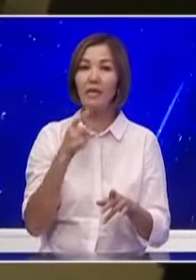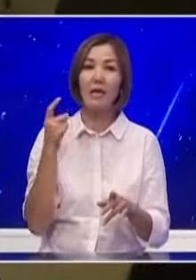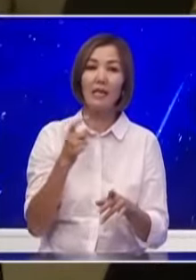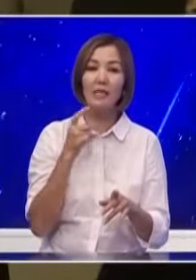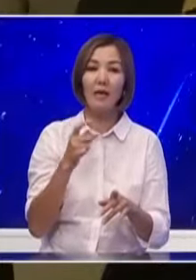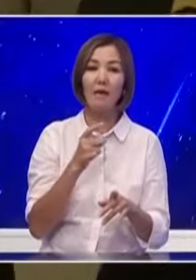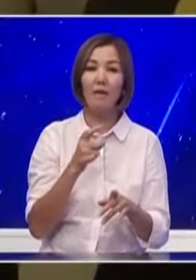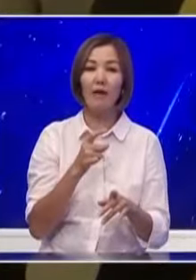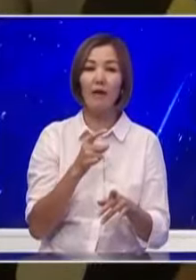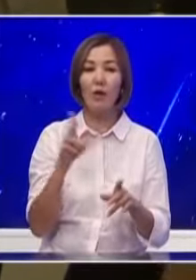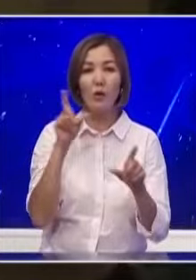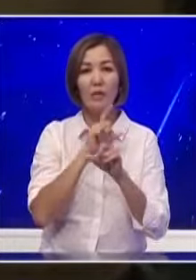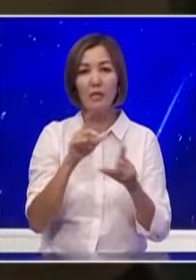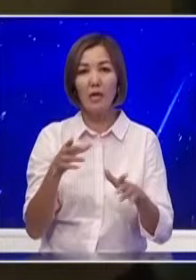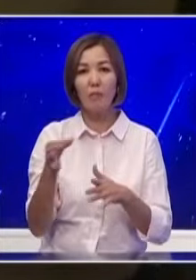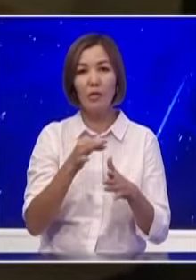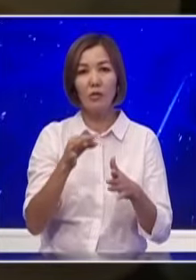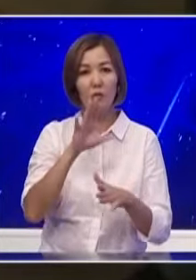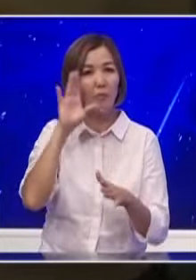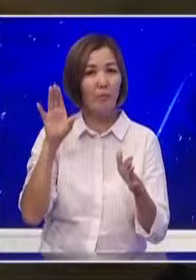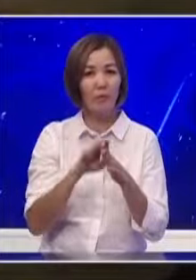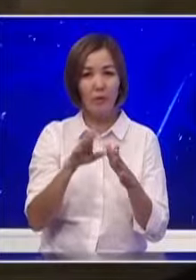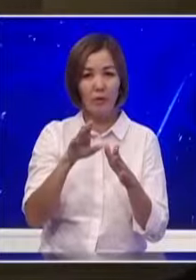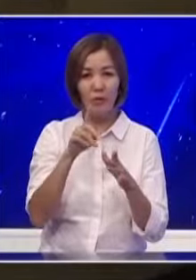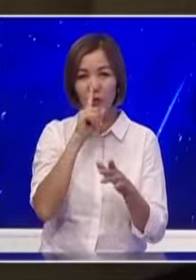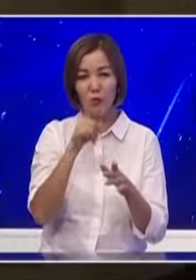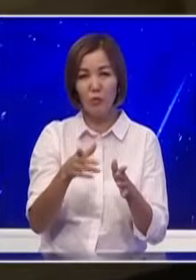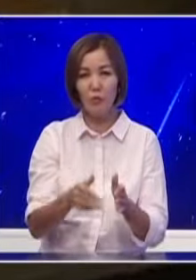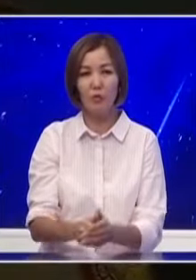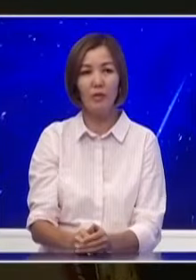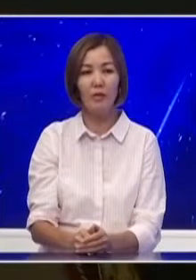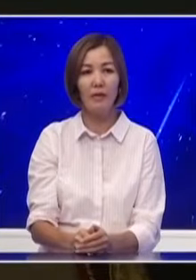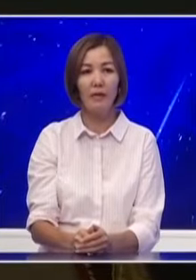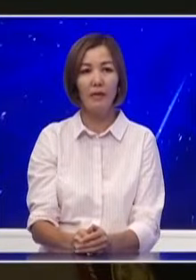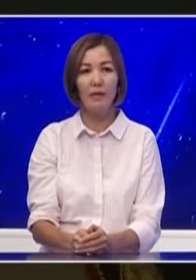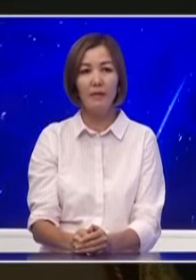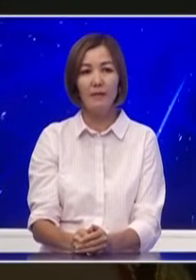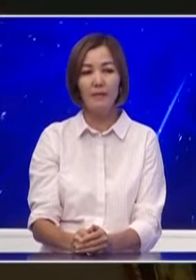владельцы увеселительных заведений областного центра пренебрегают запретами.